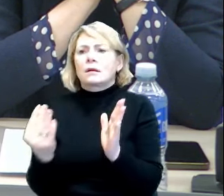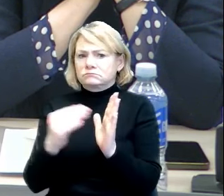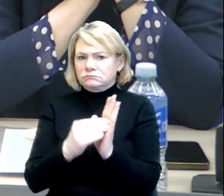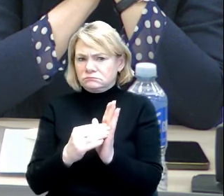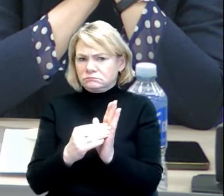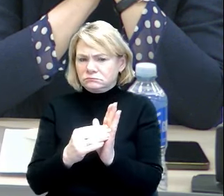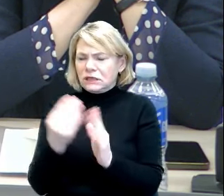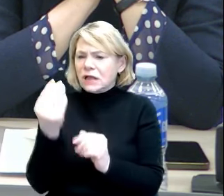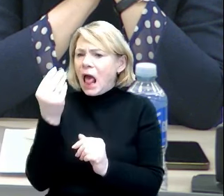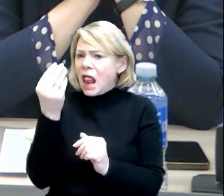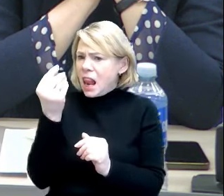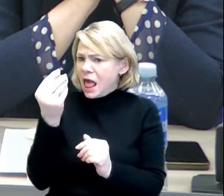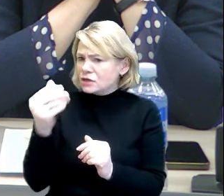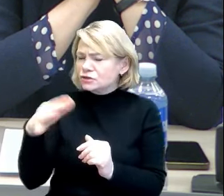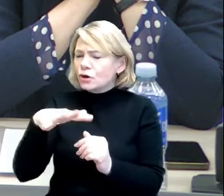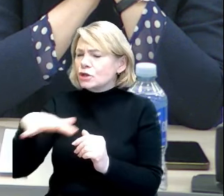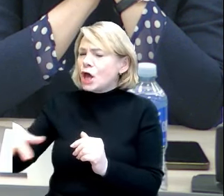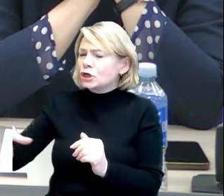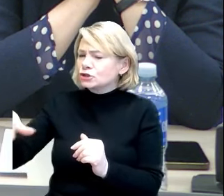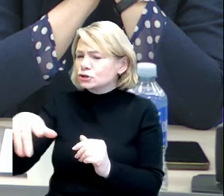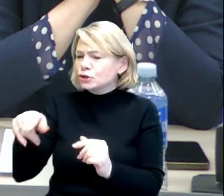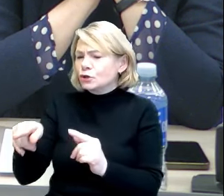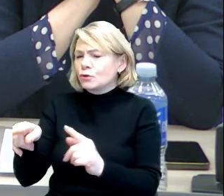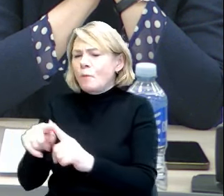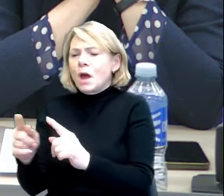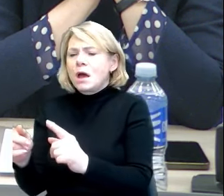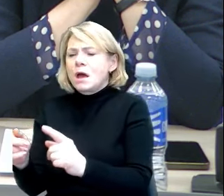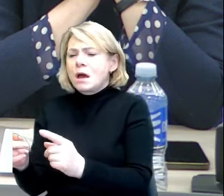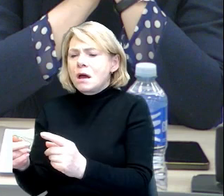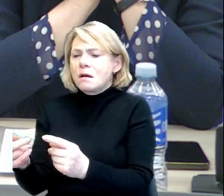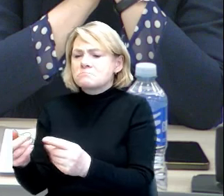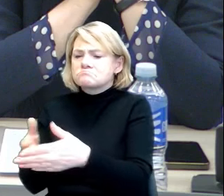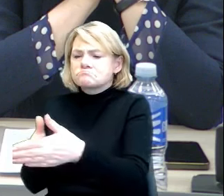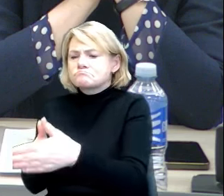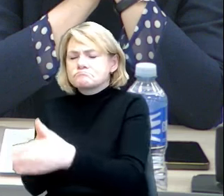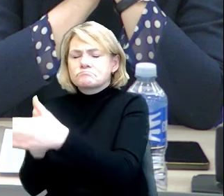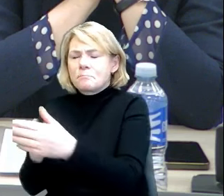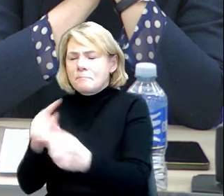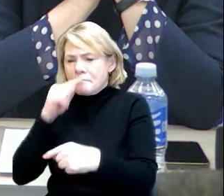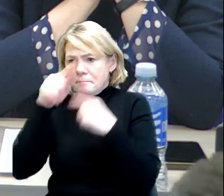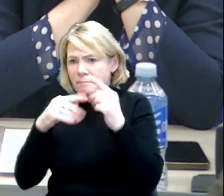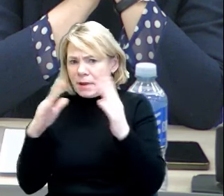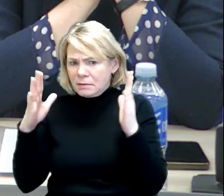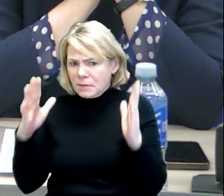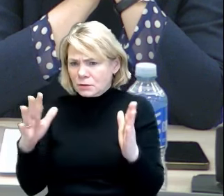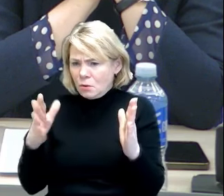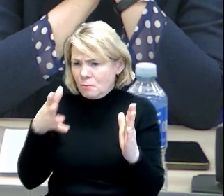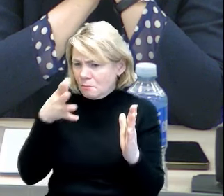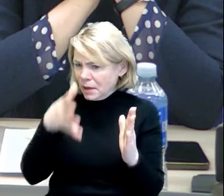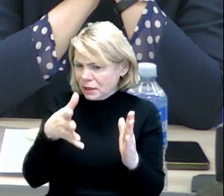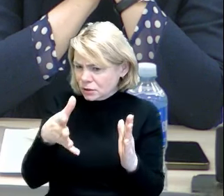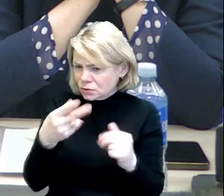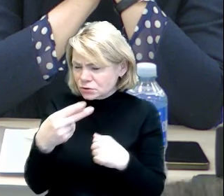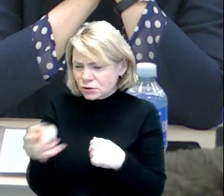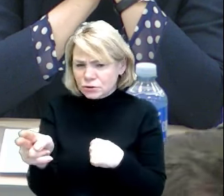lėšos aikštyn i laikymui per vienus metus yra 5000 € net nepateikta jokių